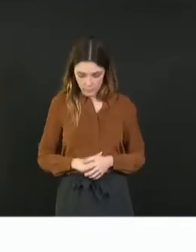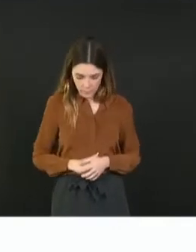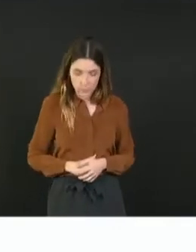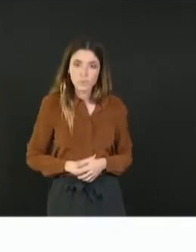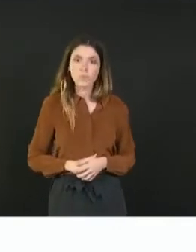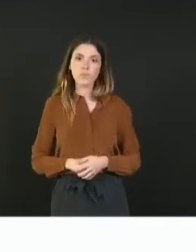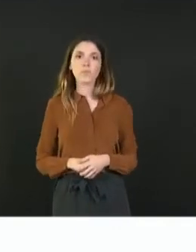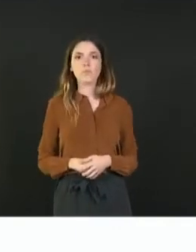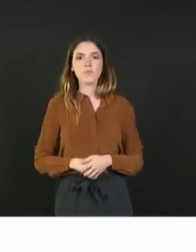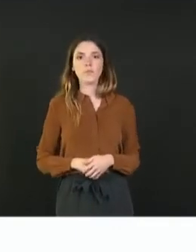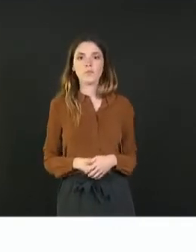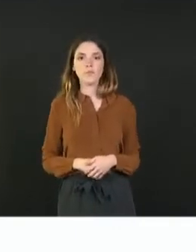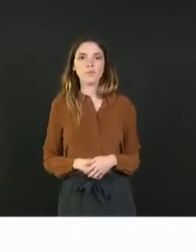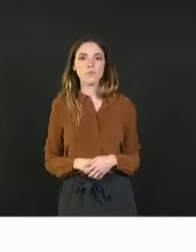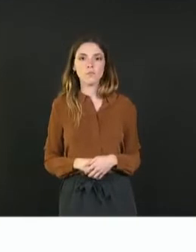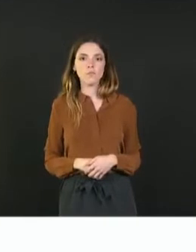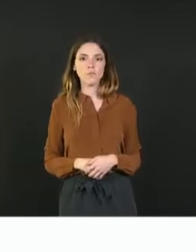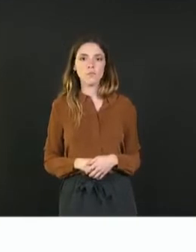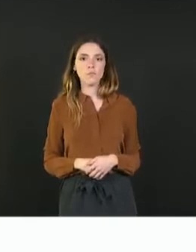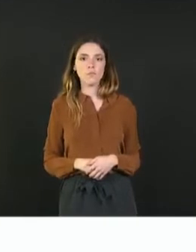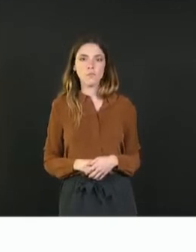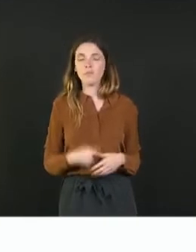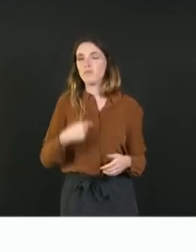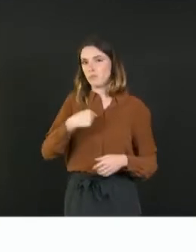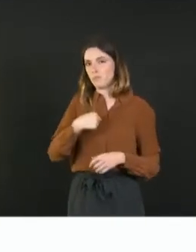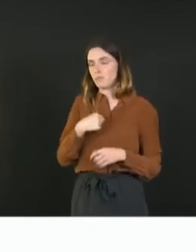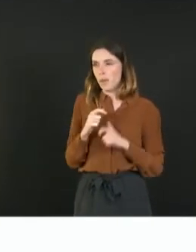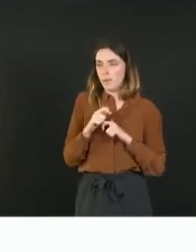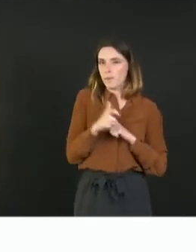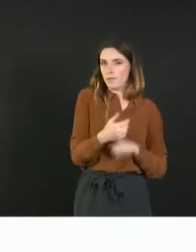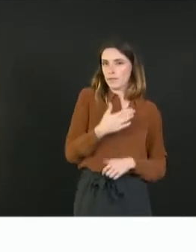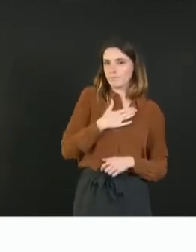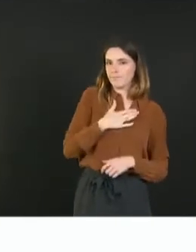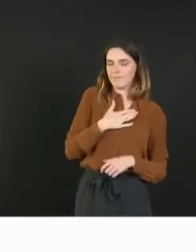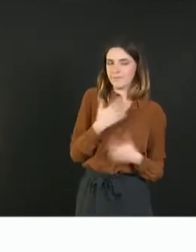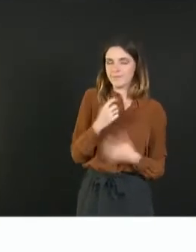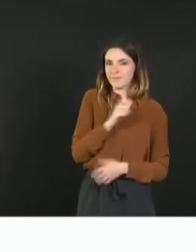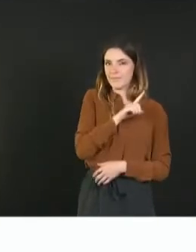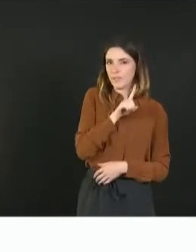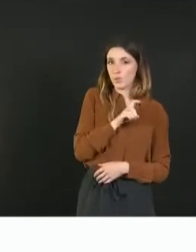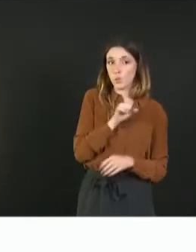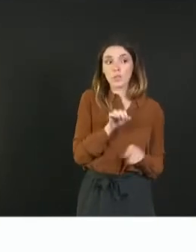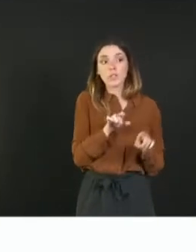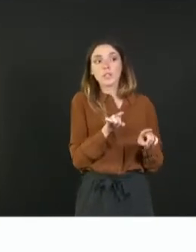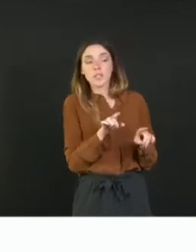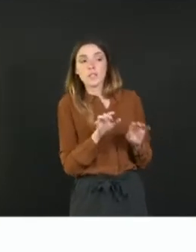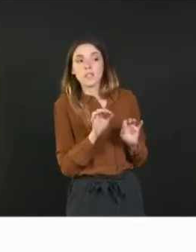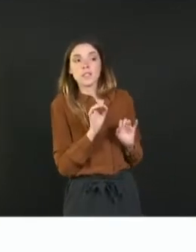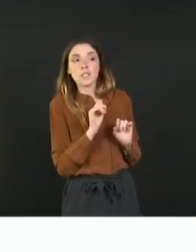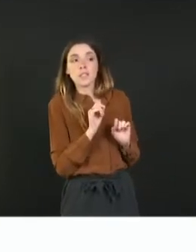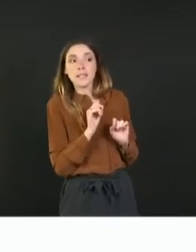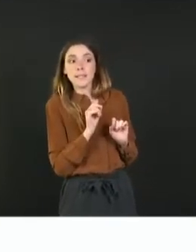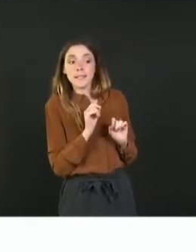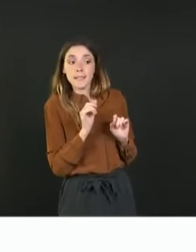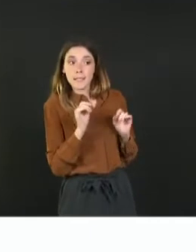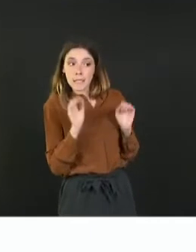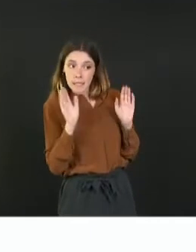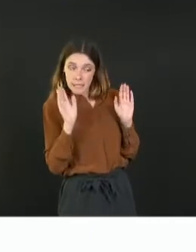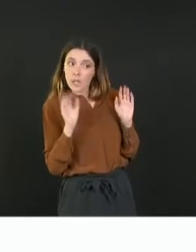Et puis ensuite, je vous donne déjà ma question suivante, comme ça vous avez le temps d'y réfléchir. Est-ce qu'on est aussi outillé